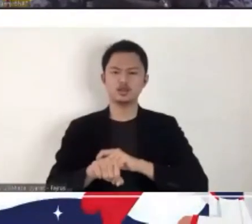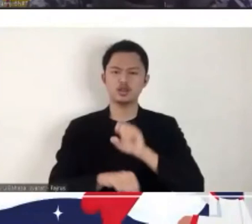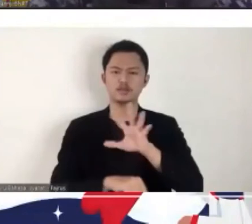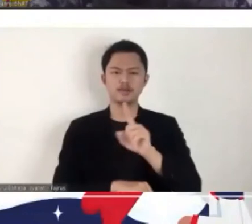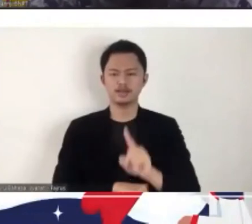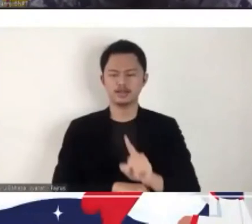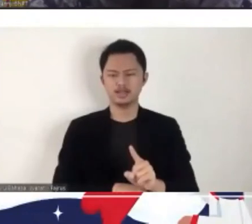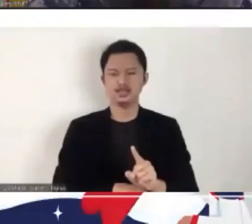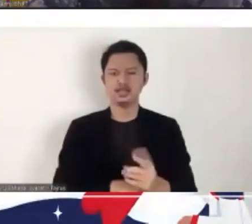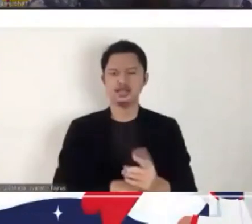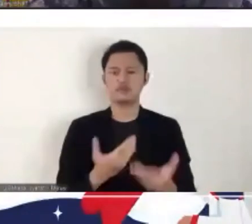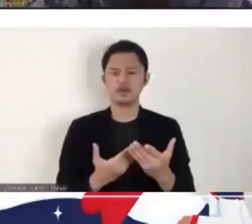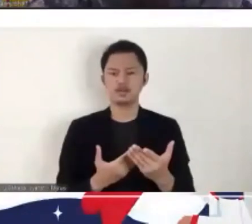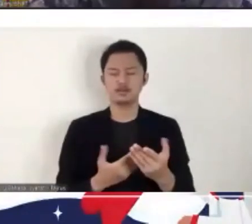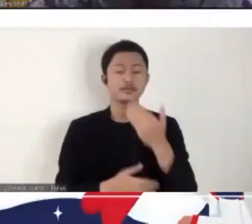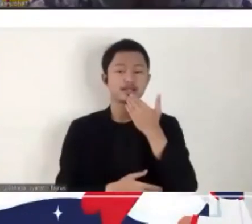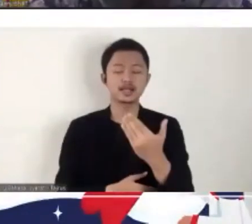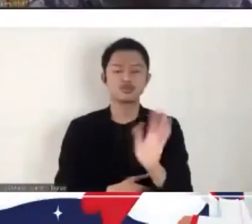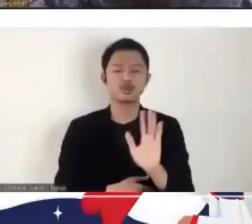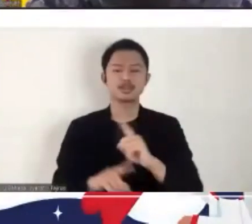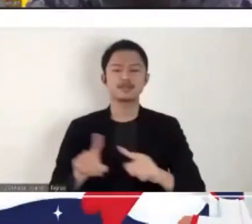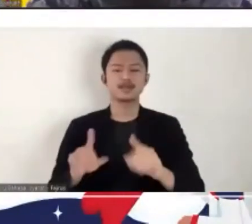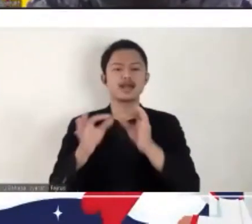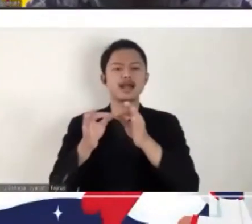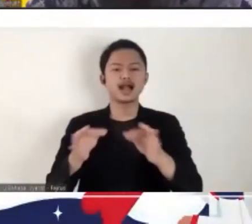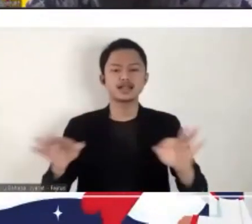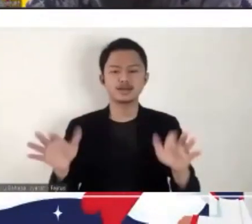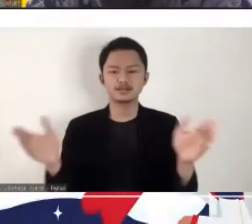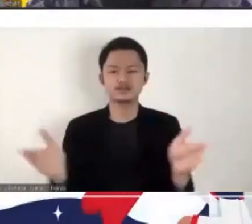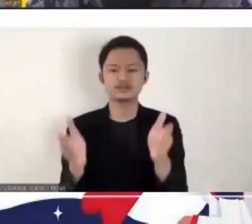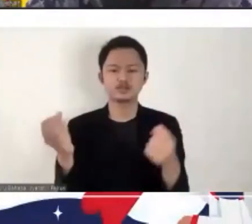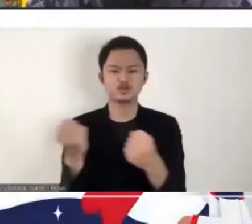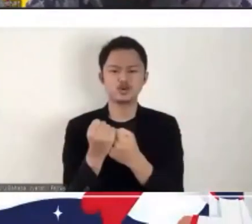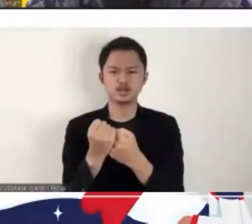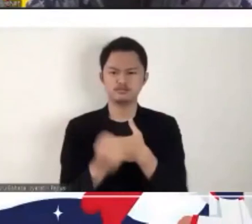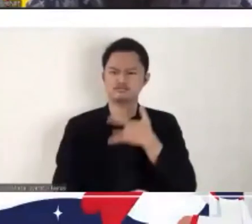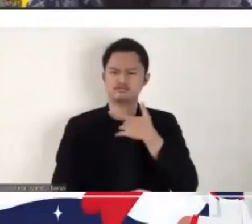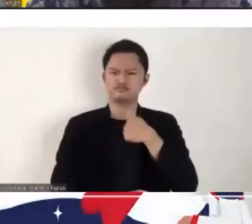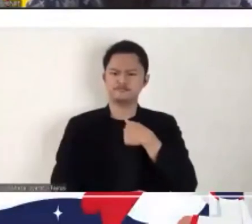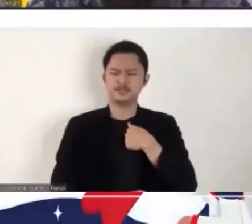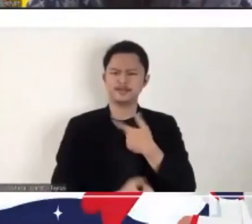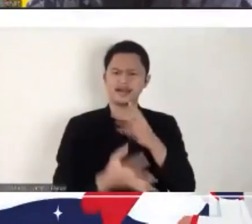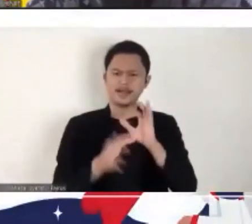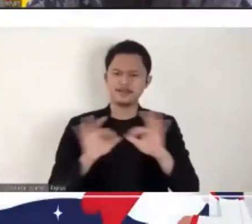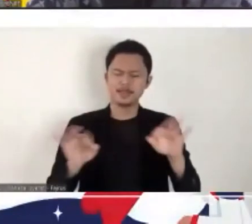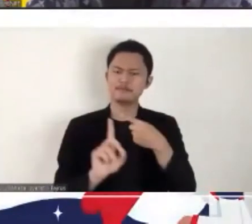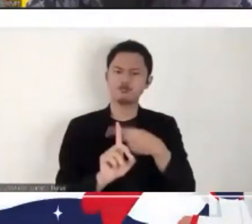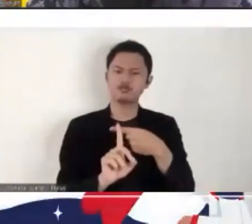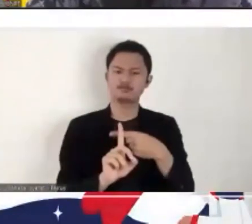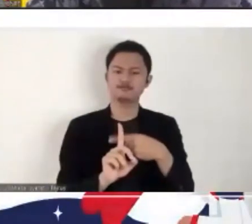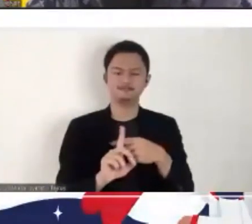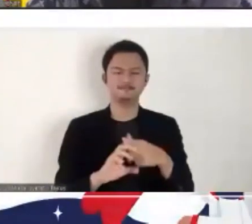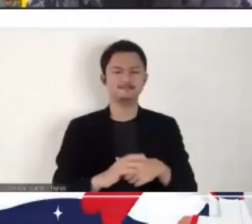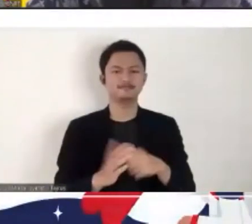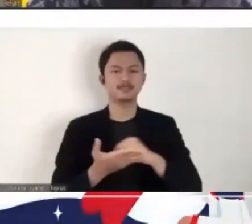satu bukan pertanyaan tapi pernyataan dan NKRI cuman dan dukungan yang menurut saya ini naganya sangat positif ini